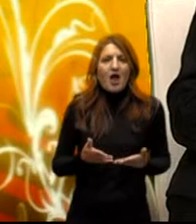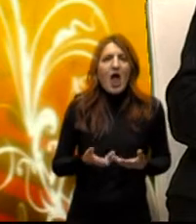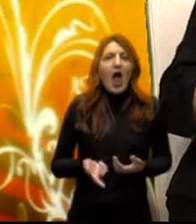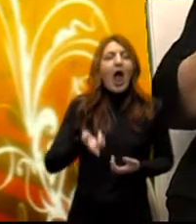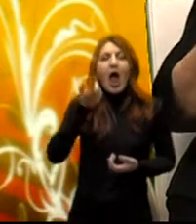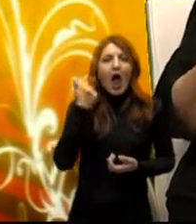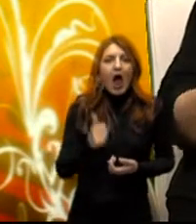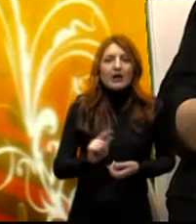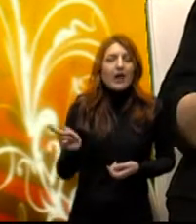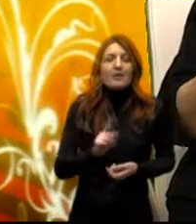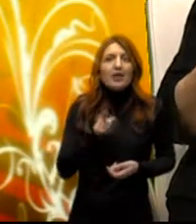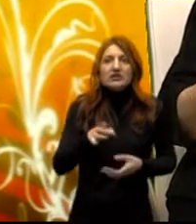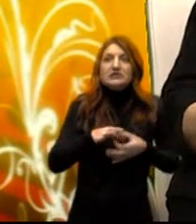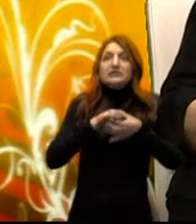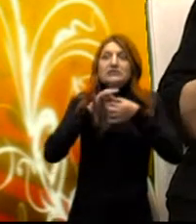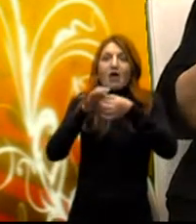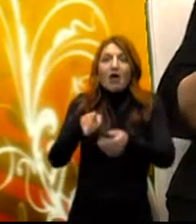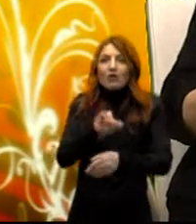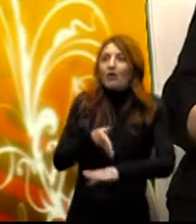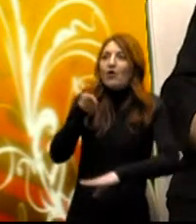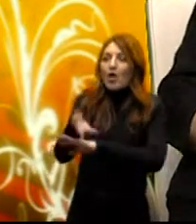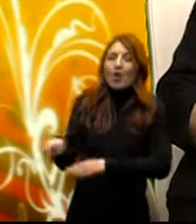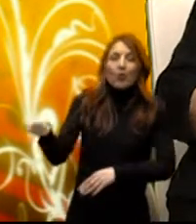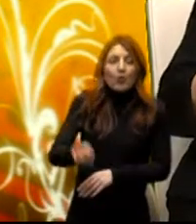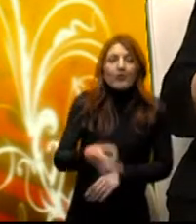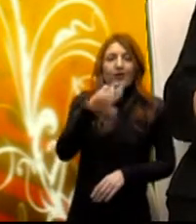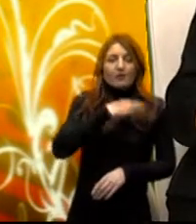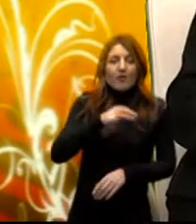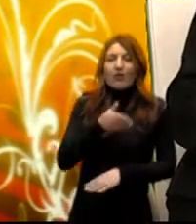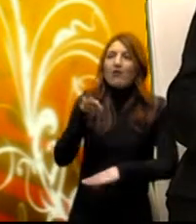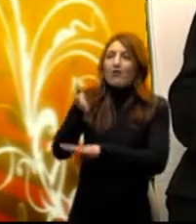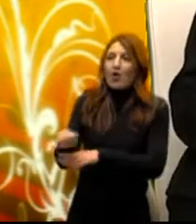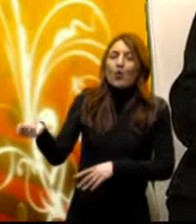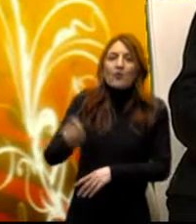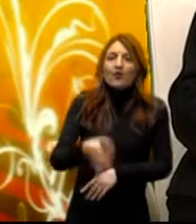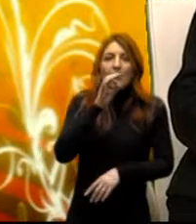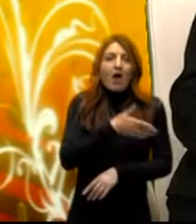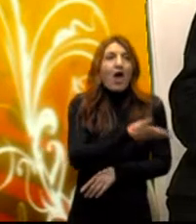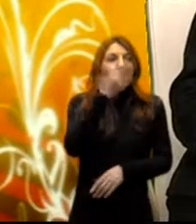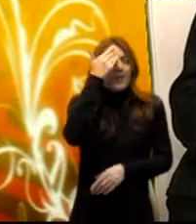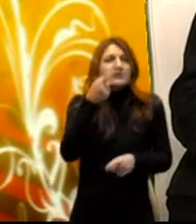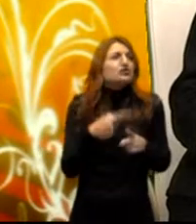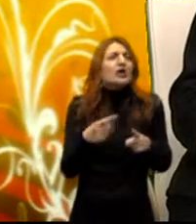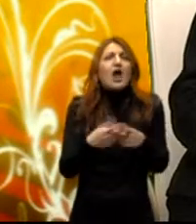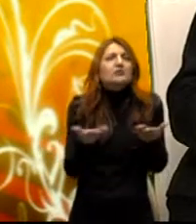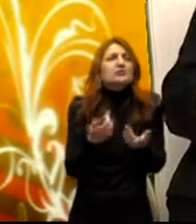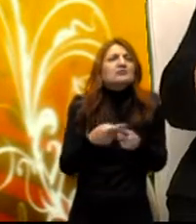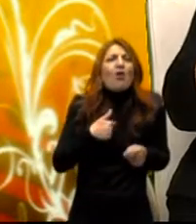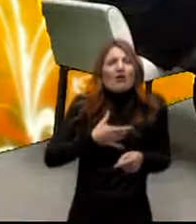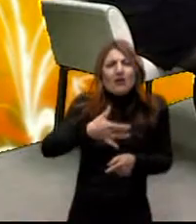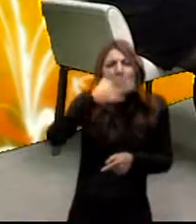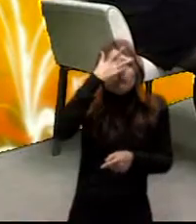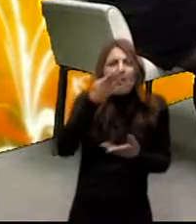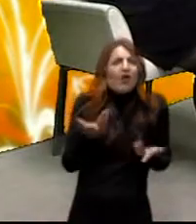znači da ti stalno ideš u ljekarnu, kupuješ tablete, a da u biti ne znaš zašto te boli glava i